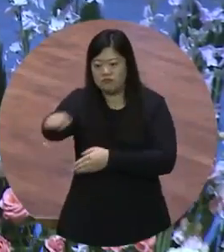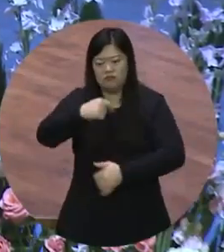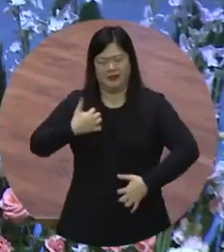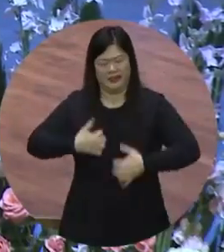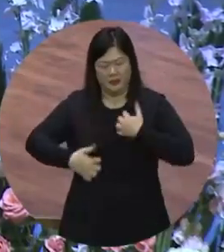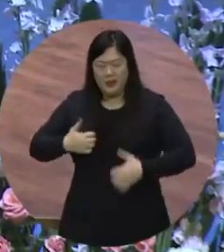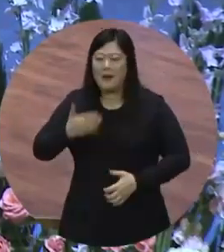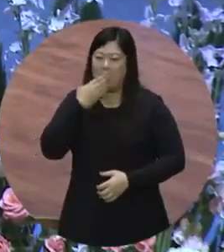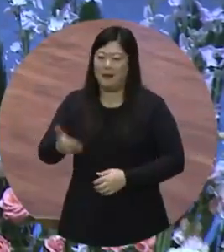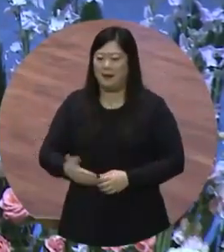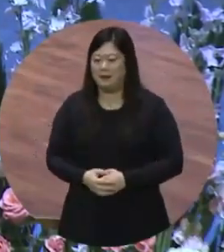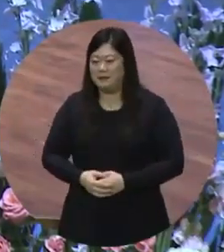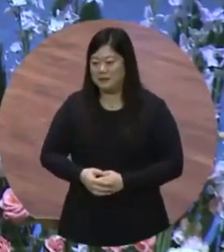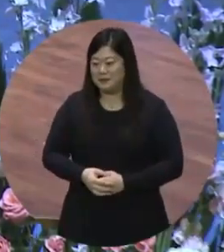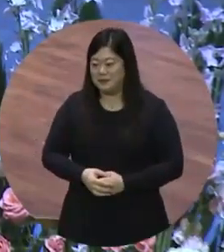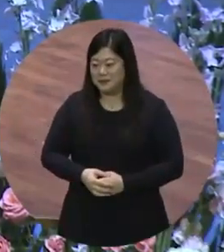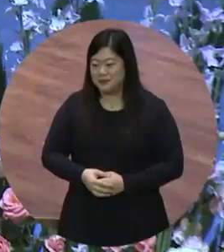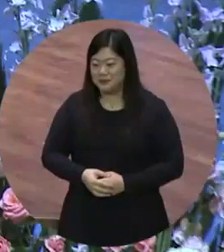자, 여러분도